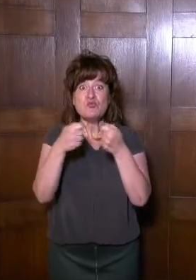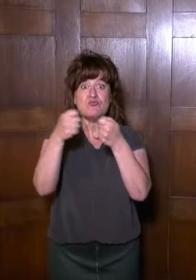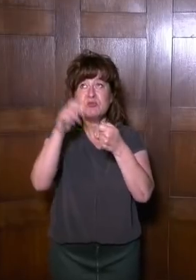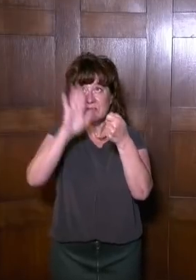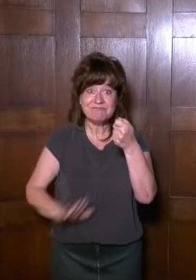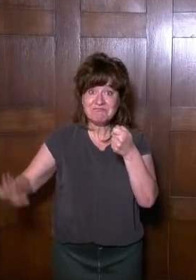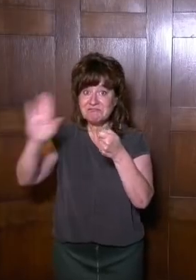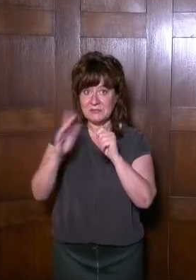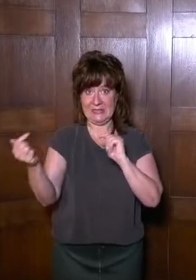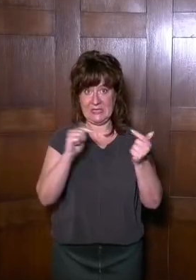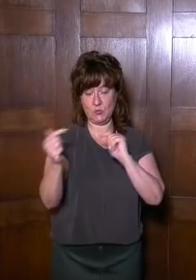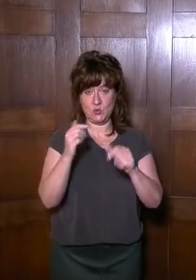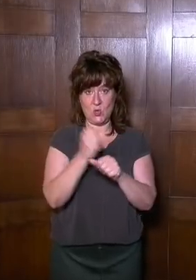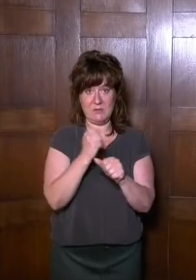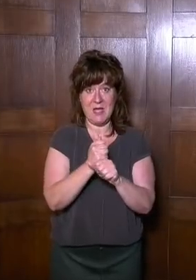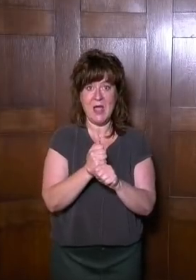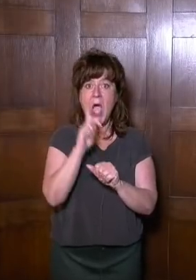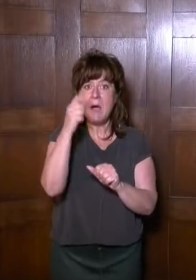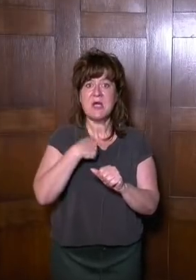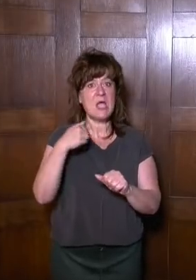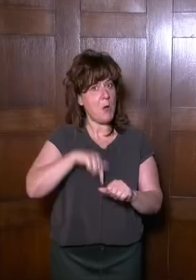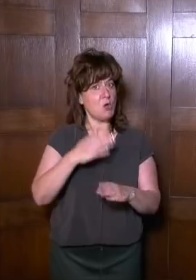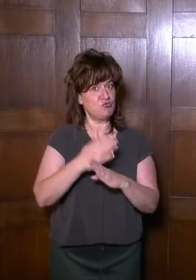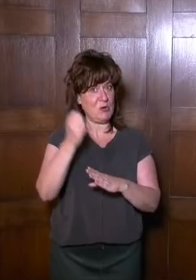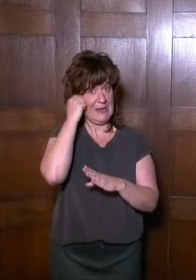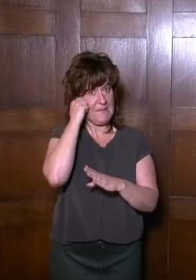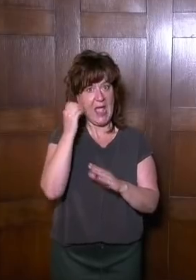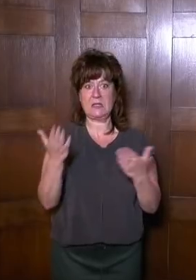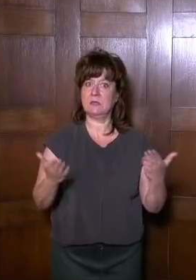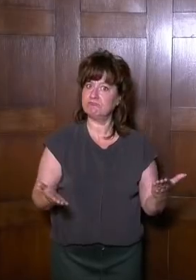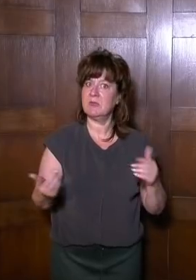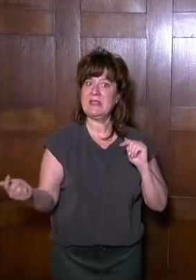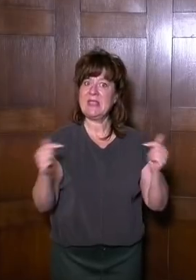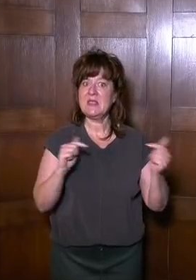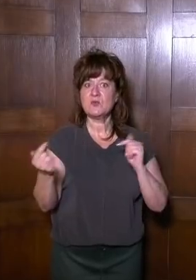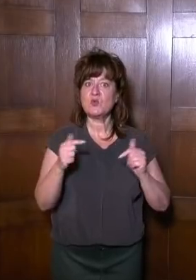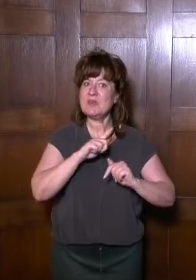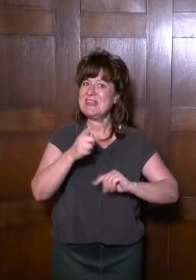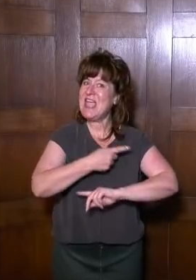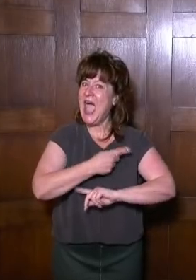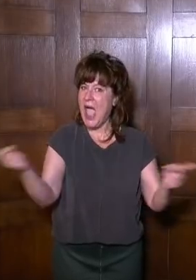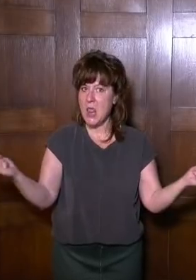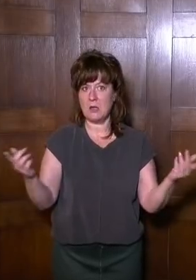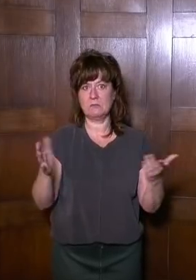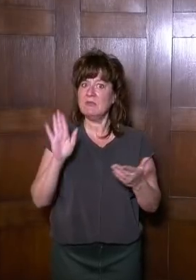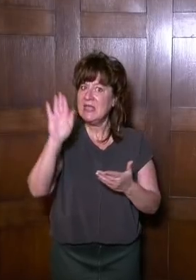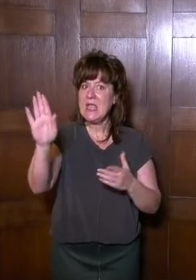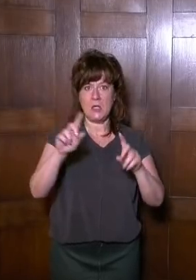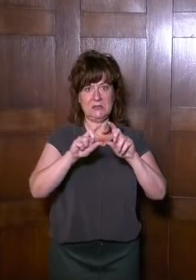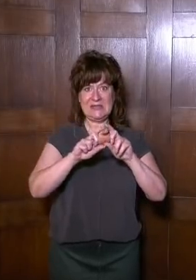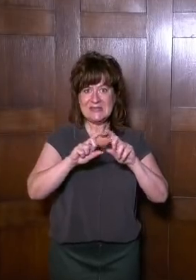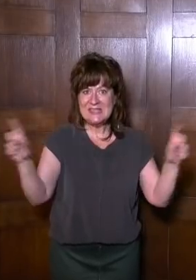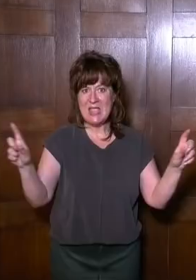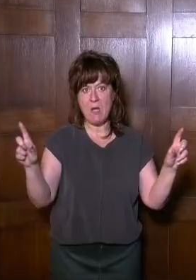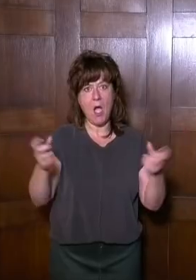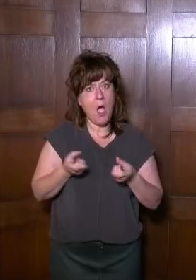muss hier auch geführt werden. Aber ich habe heute auch gemerkt bei der Diskussion, dass natürlich nicht alle mit ihren Anliegen sozusagen